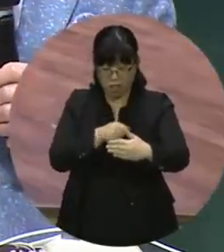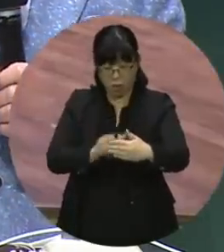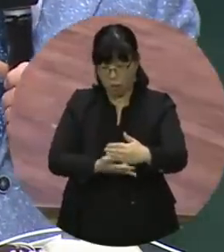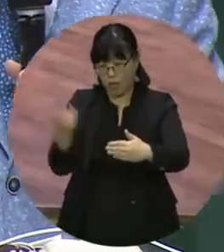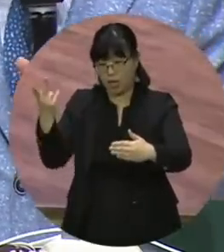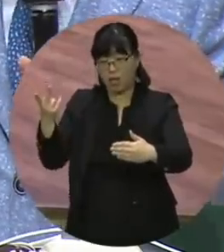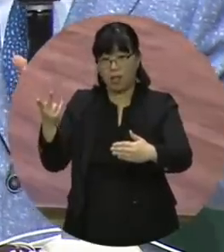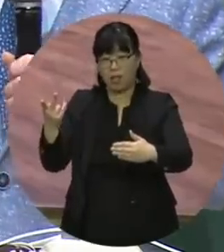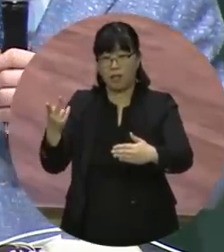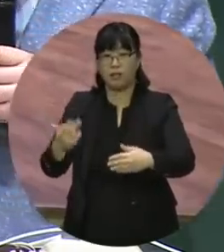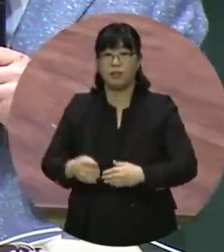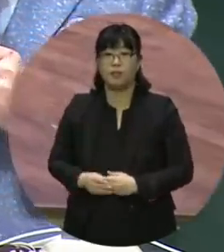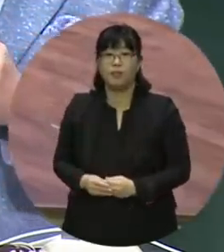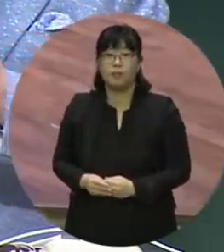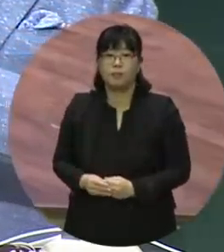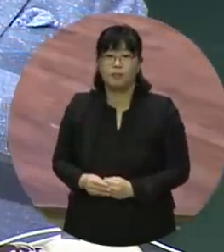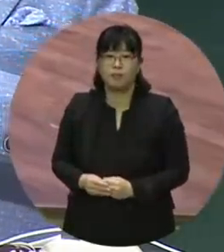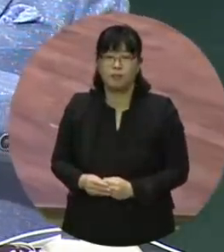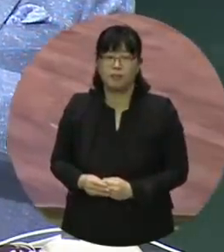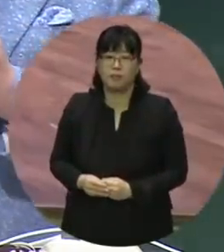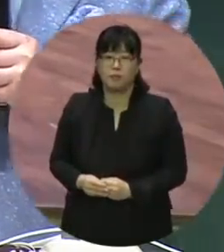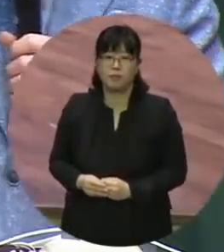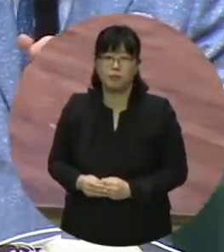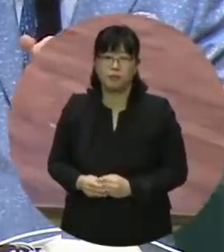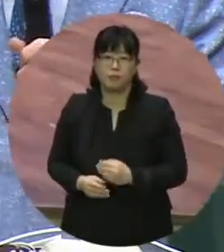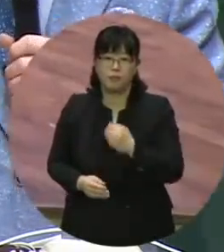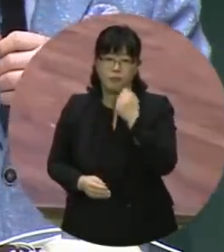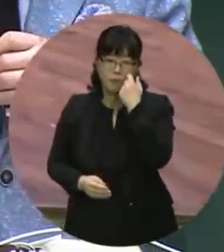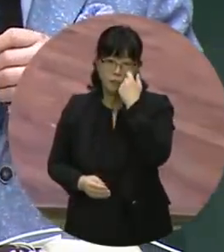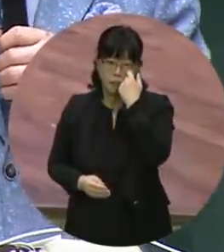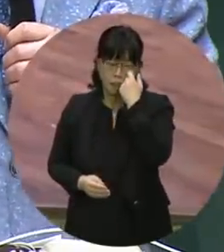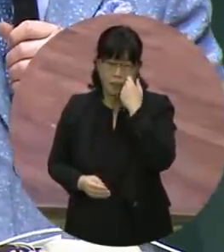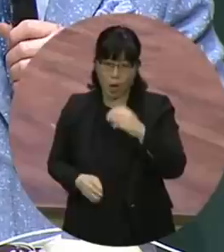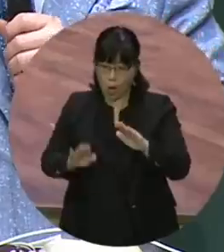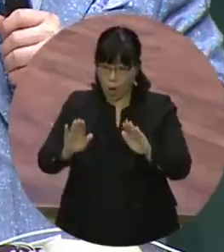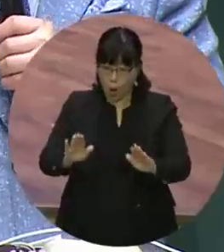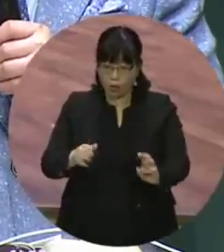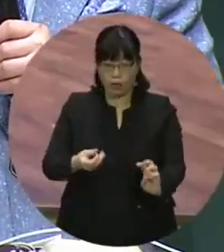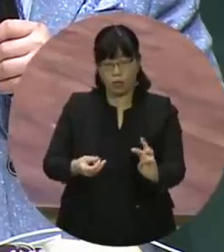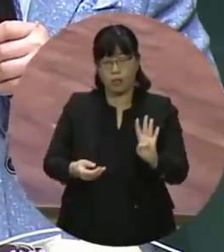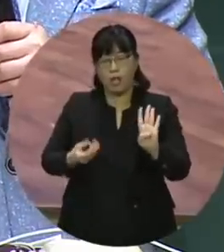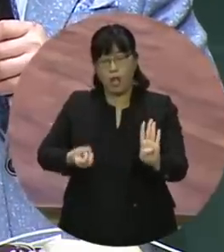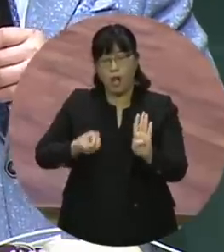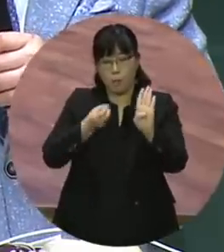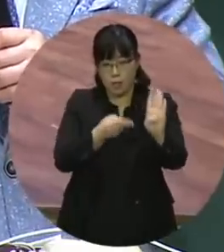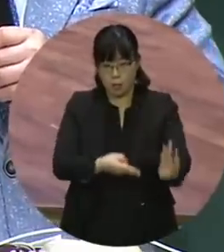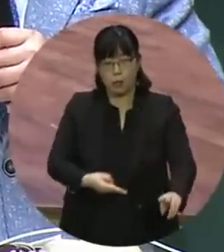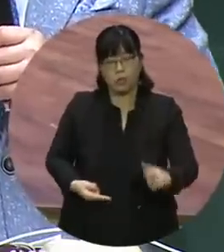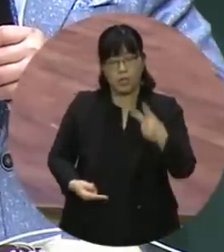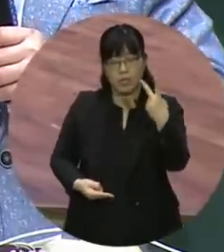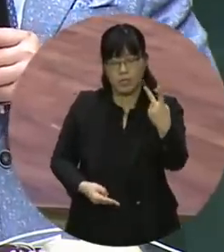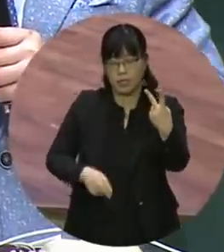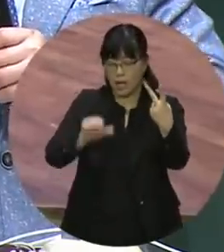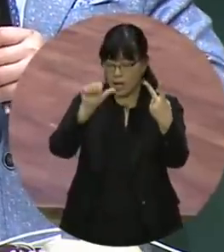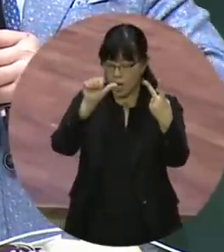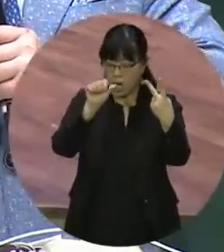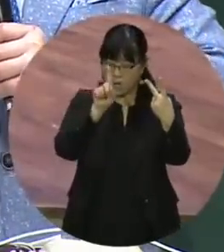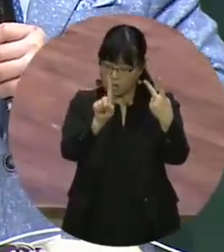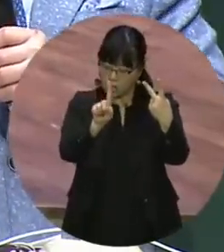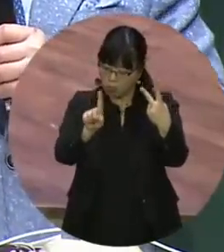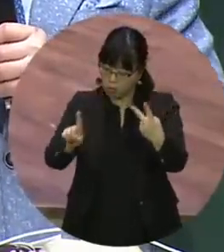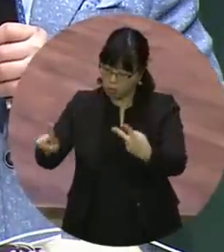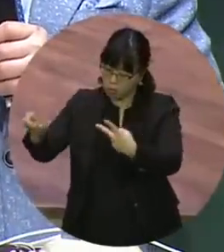자 이것에서 사도 바울이 일목요연하게 쫙 정리했습니다. 5절로 11절을. 여러분 집에 가서 묵상해. 난 이거 어제